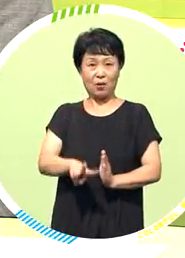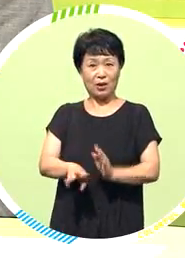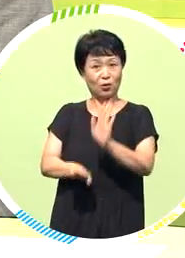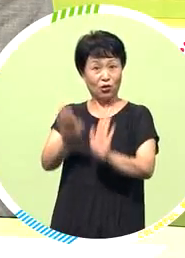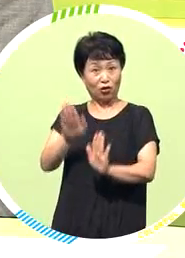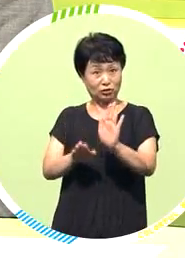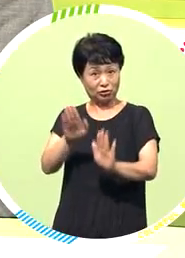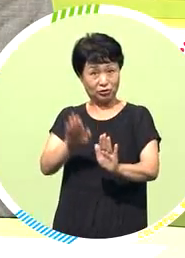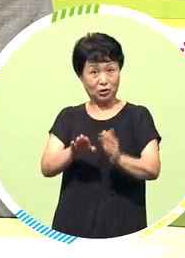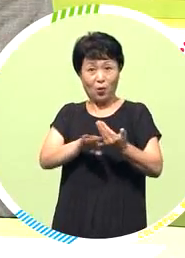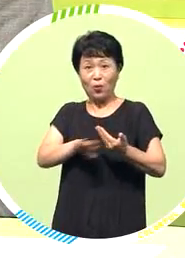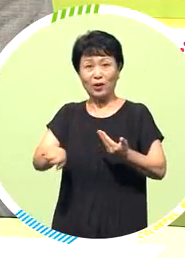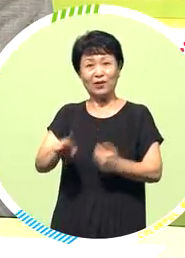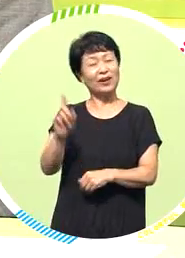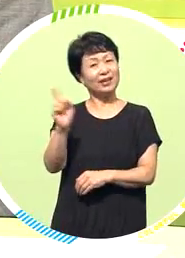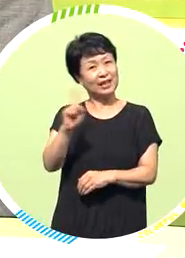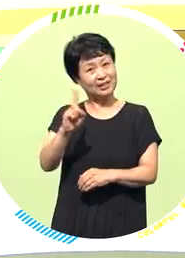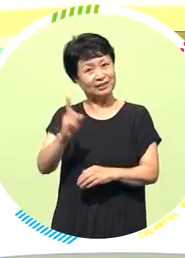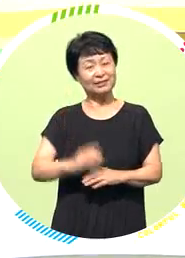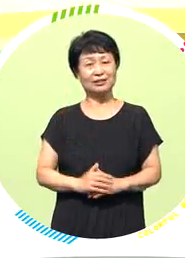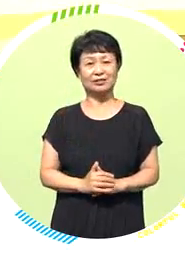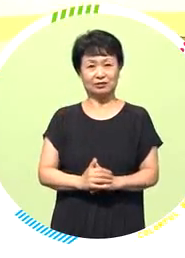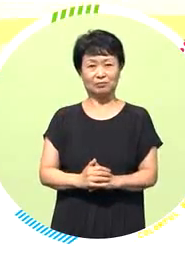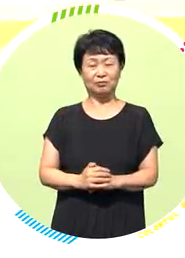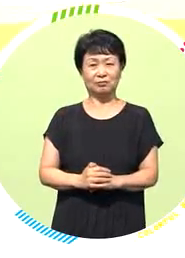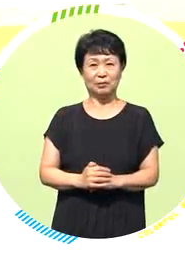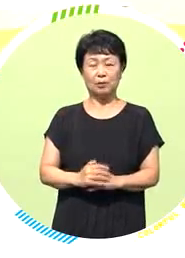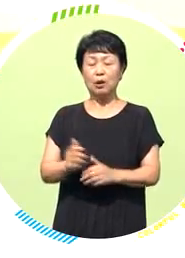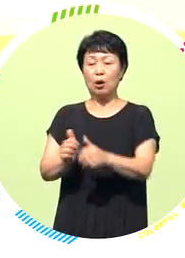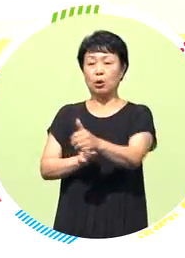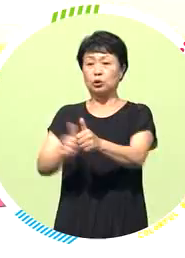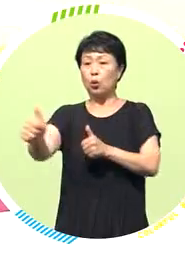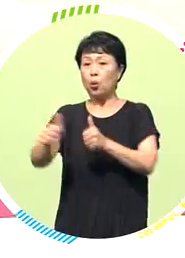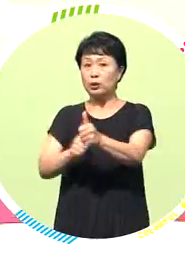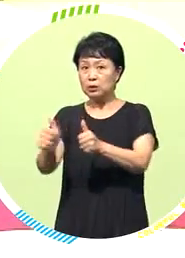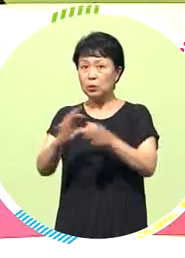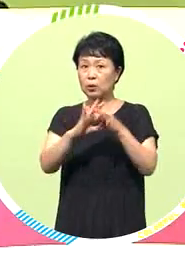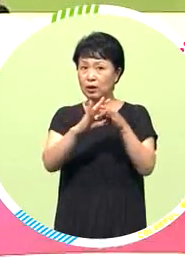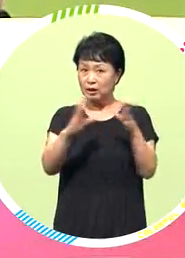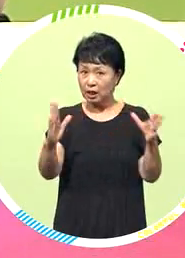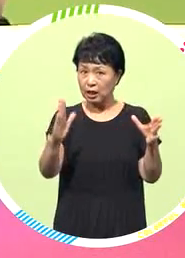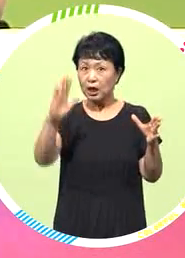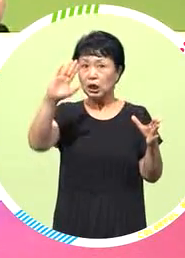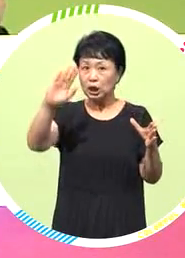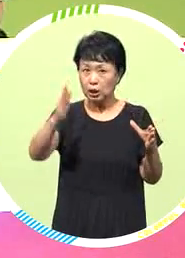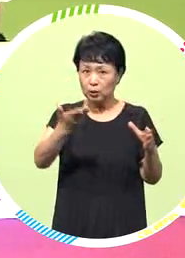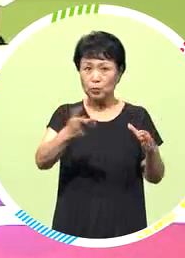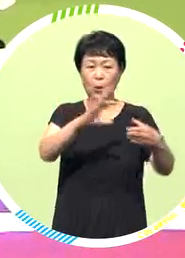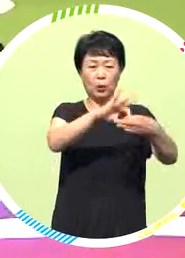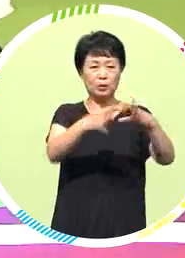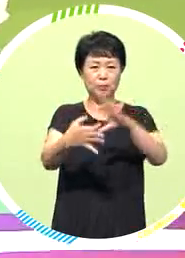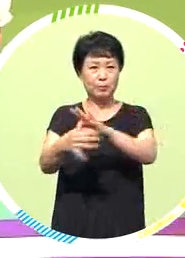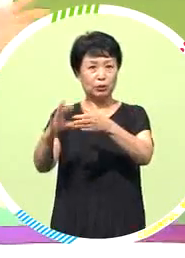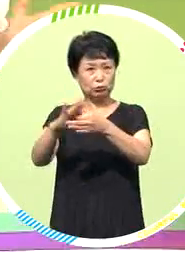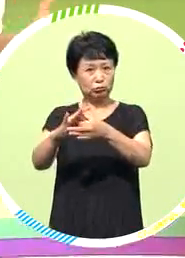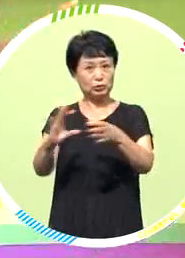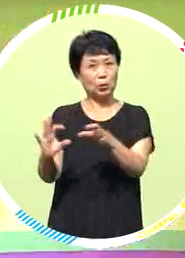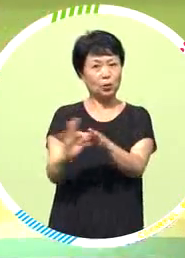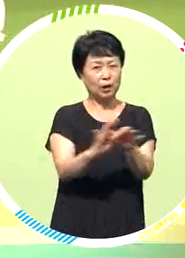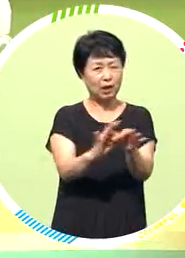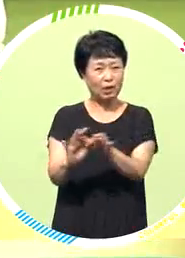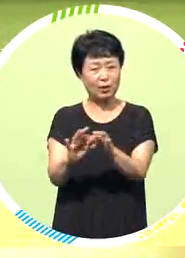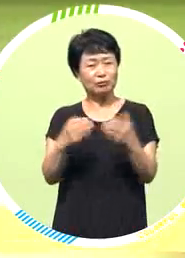はい、まだまだ、 はい、続いてはですね、うん、競技には関係ないんですけど東京2020大会に欠かせないもの、うん、なんだと思います